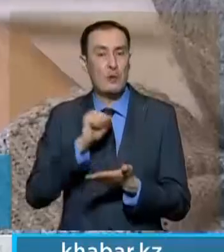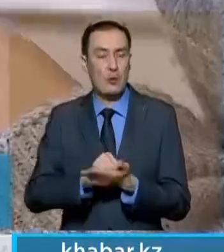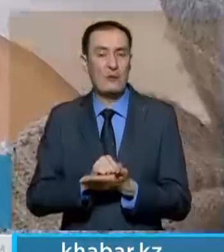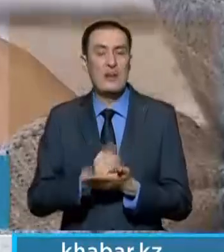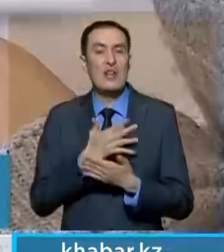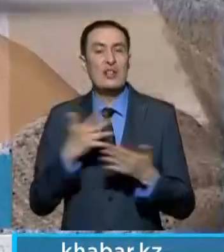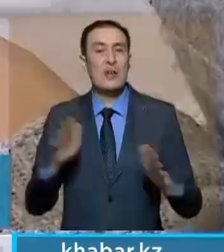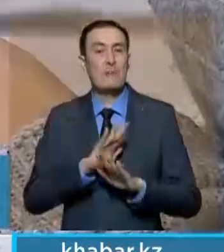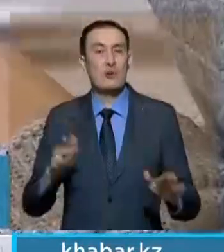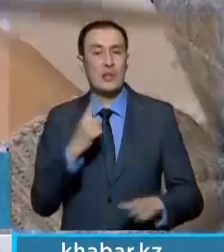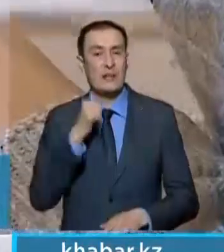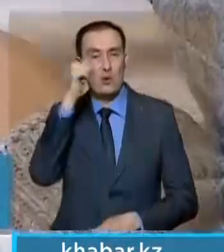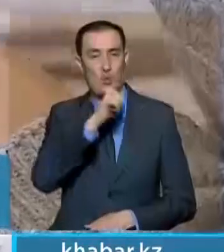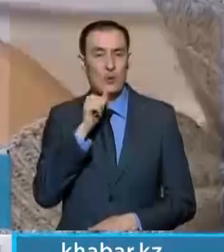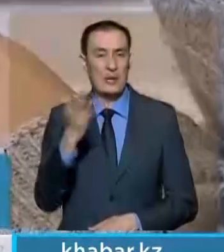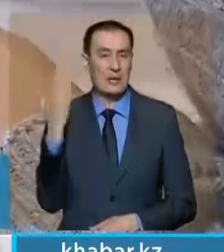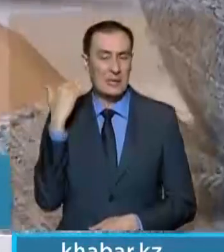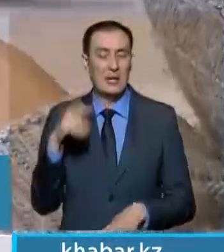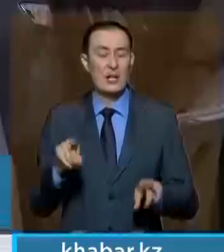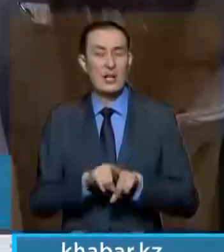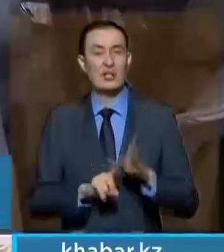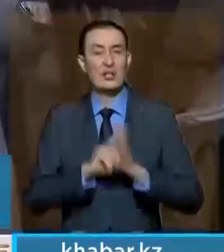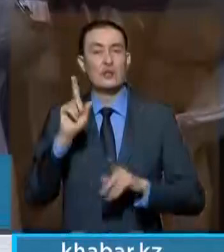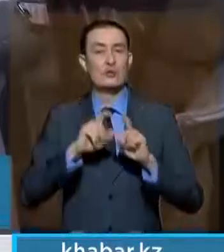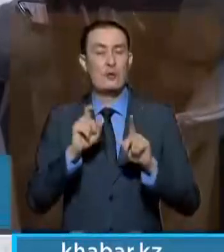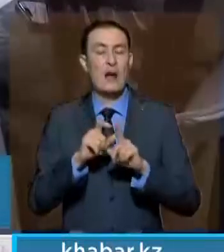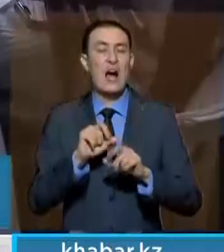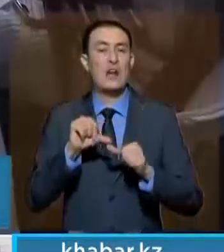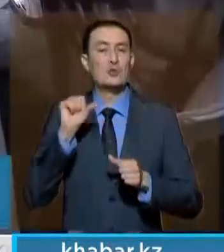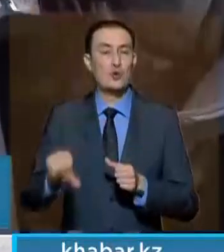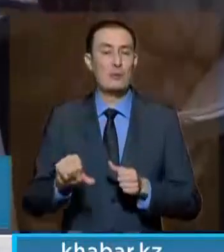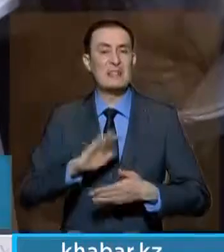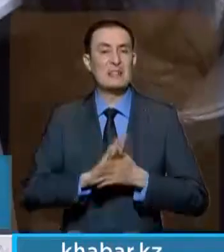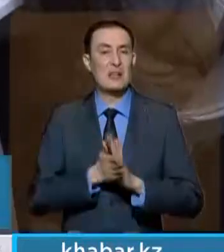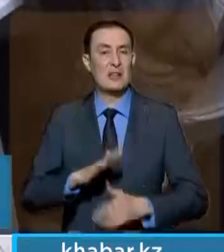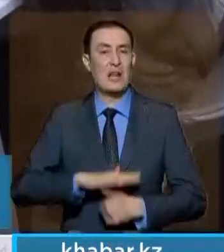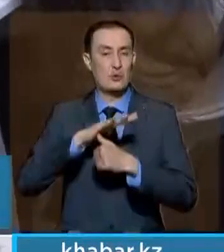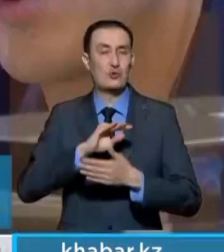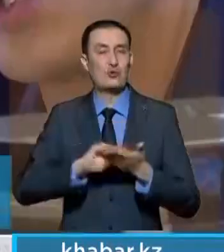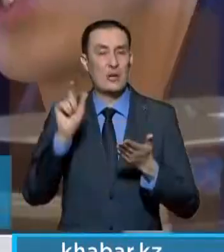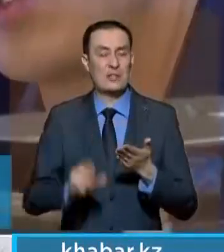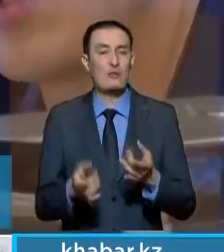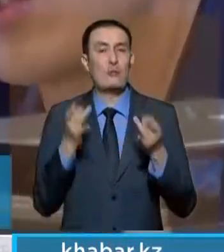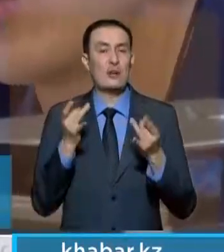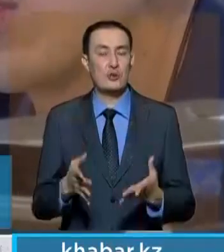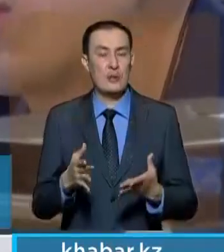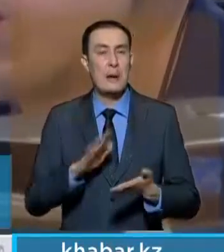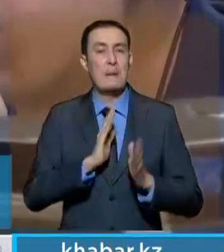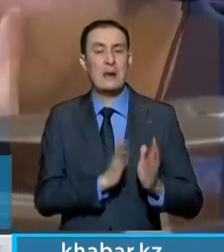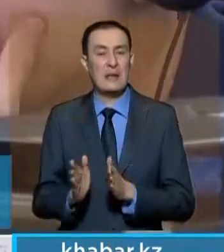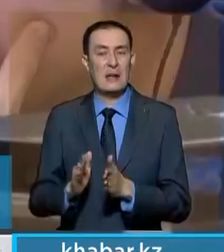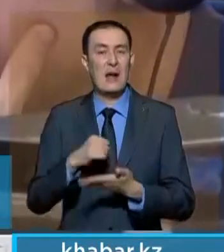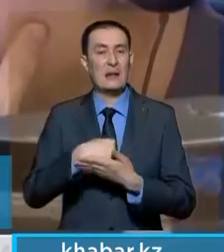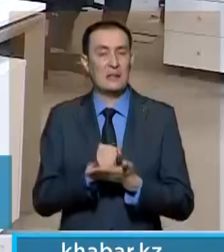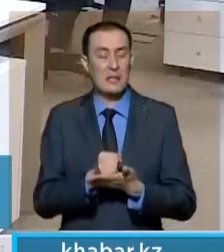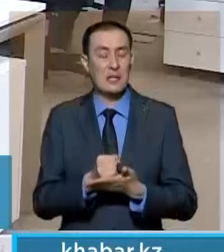не более чем год назад. И кроме того, вводятся понятия «особый статус журналиста» и «упрощенный порядок аккредитации». Вместе с